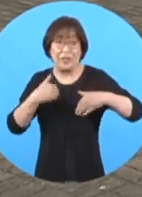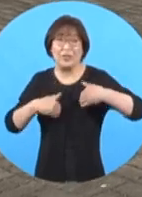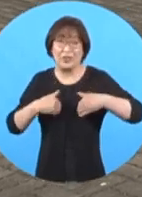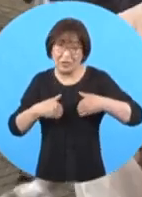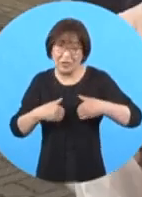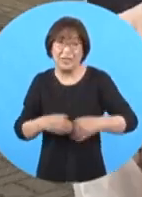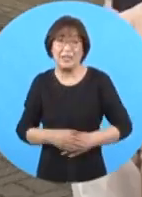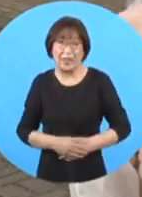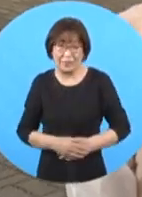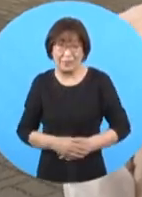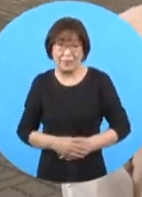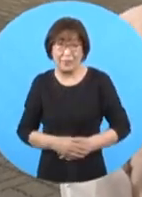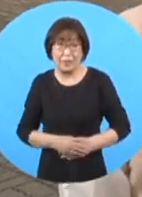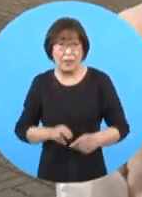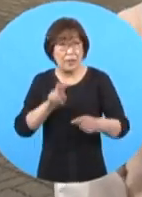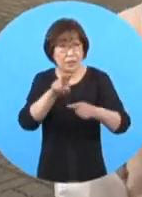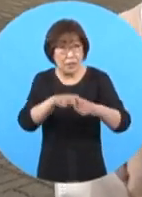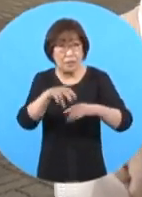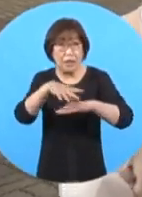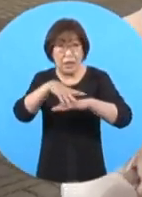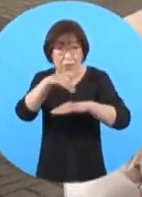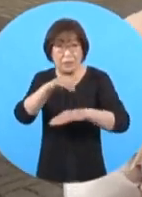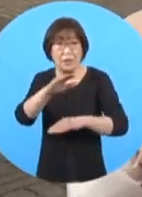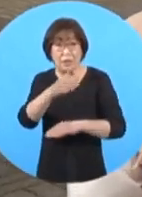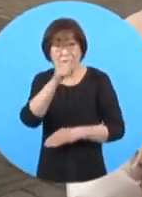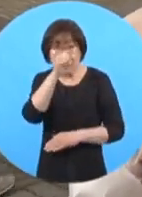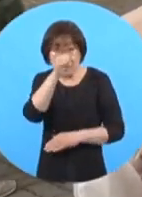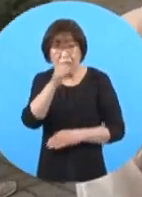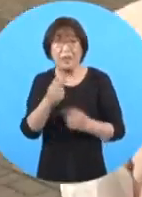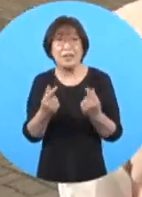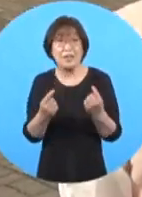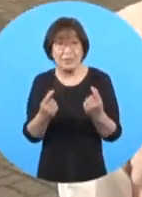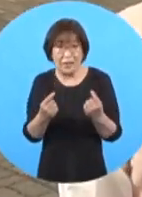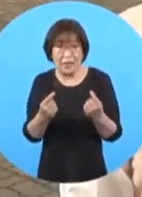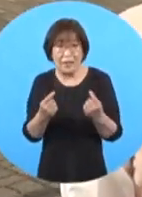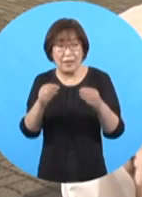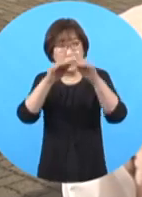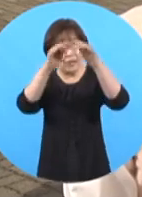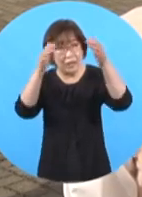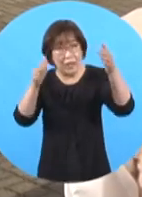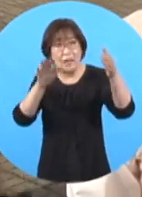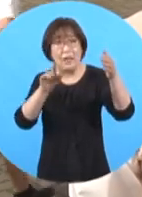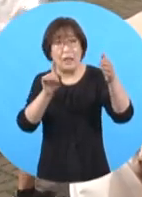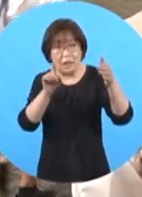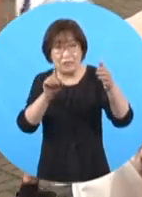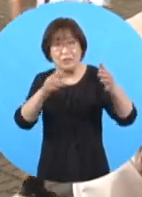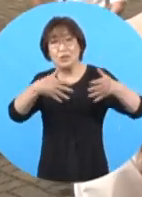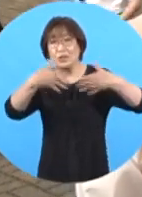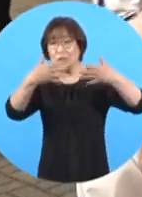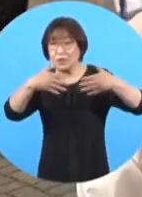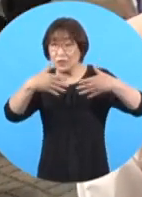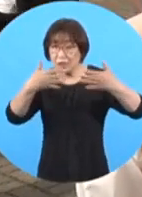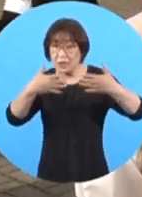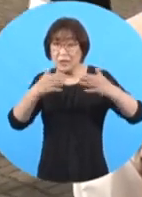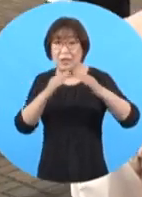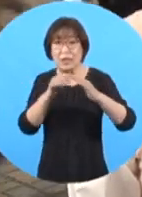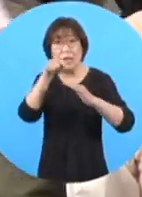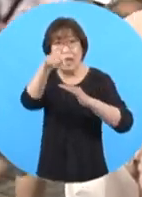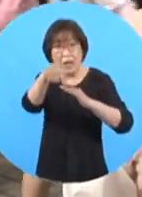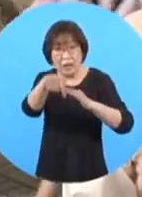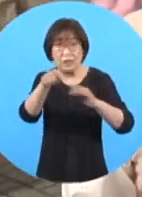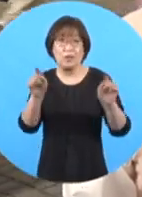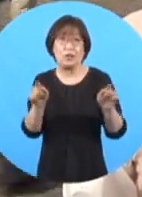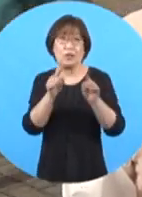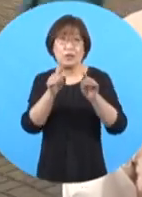でした初めてなんですけどすごく良かったね4払ったらダメがあるし阻止すごく野外のこういう